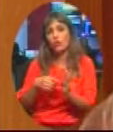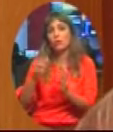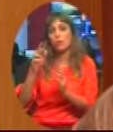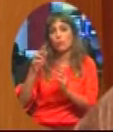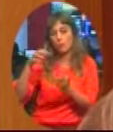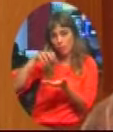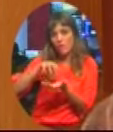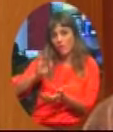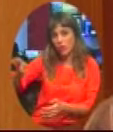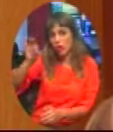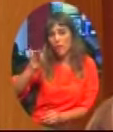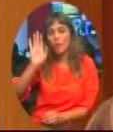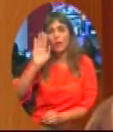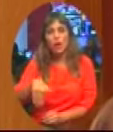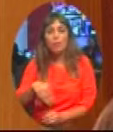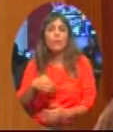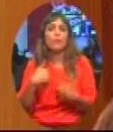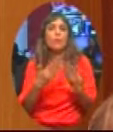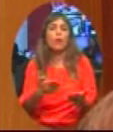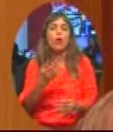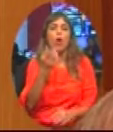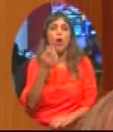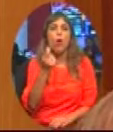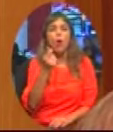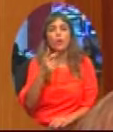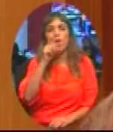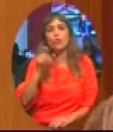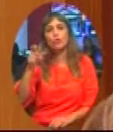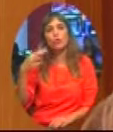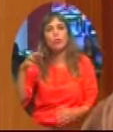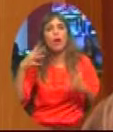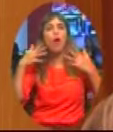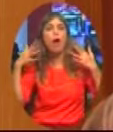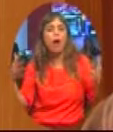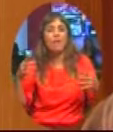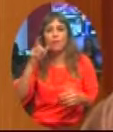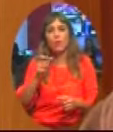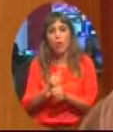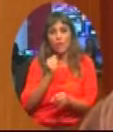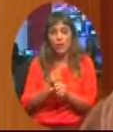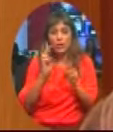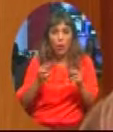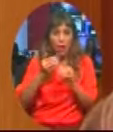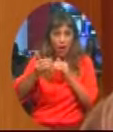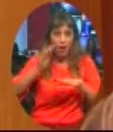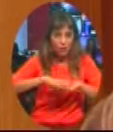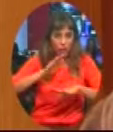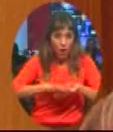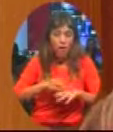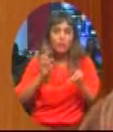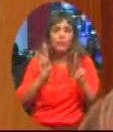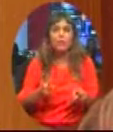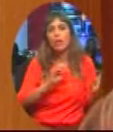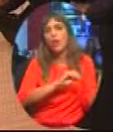אלא נותנת בעצם הון אנושי שהוא יותר רחב, ושהעובד יכול לאחר שהוכשר לעבור לכל